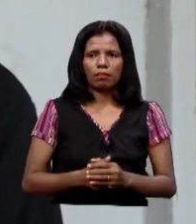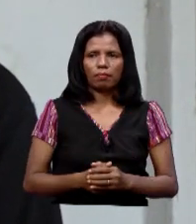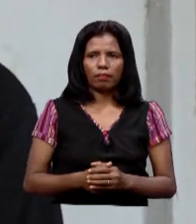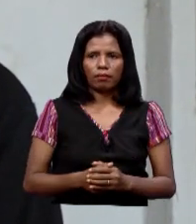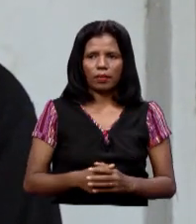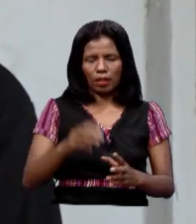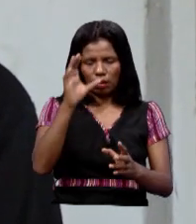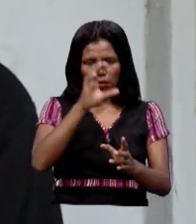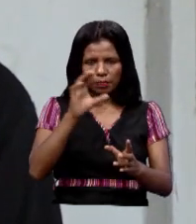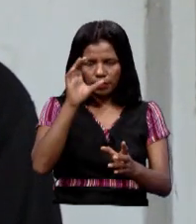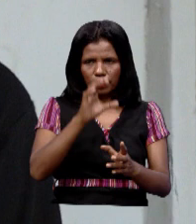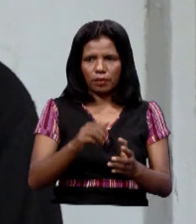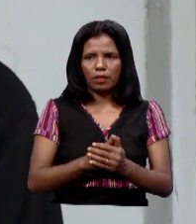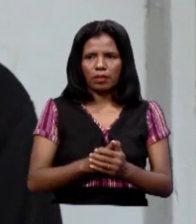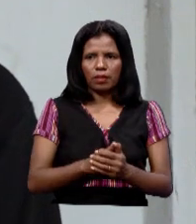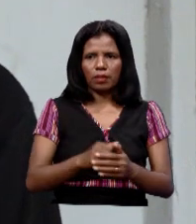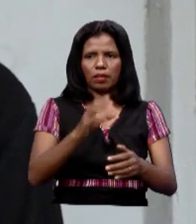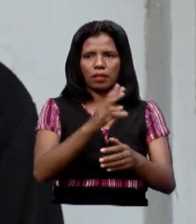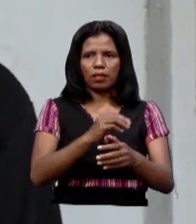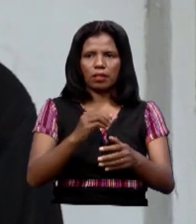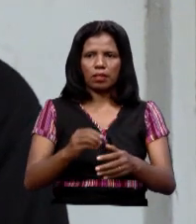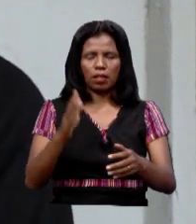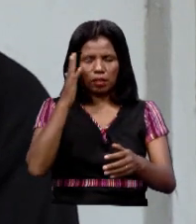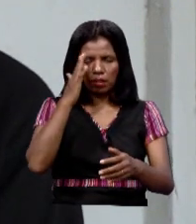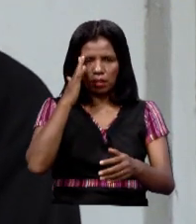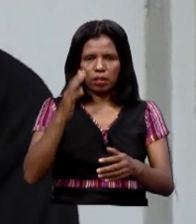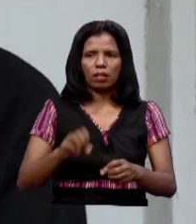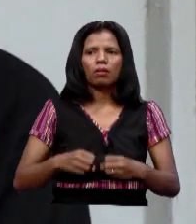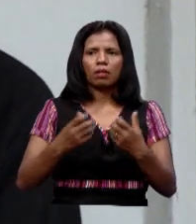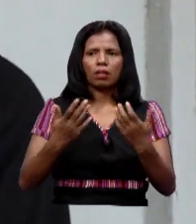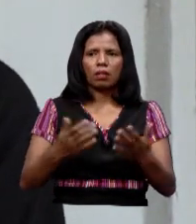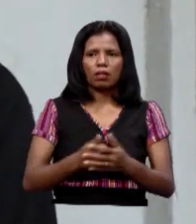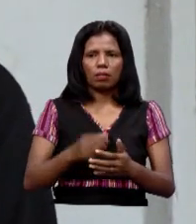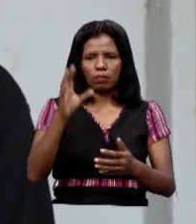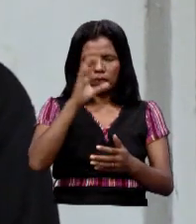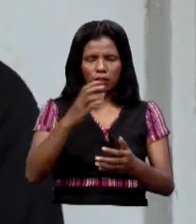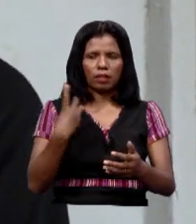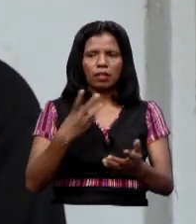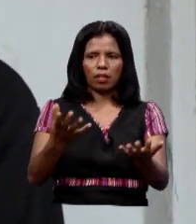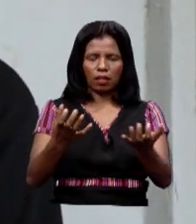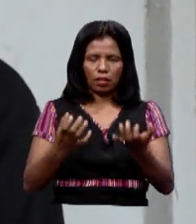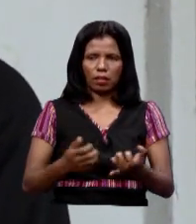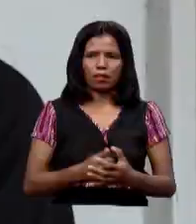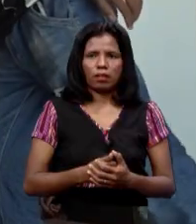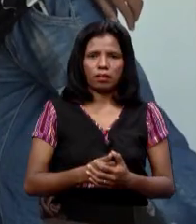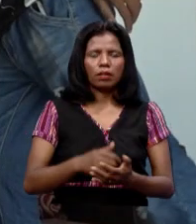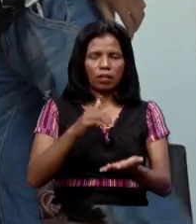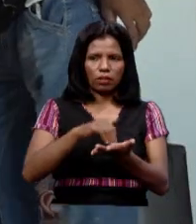buka kata kunci nih mak tinggi hatenya, pero cah sa tahu buka turut nih kara kapan ini tak kara kapan itu udah